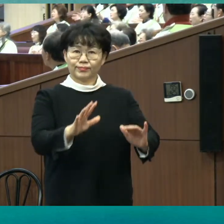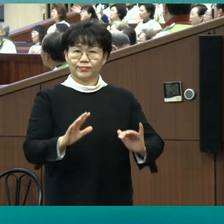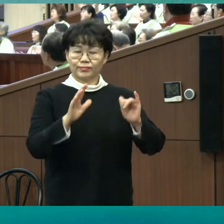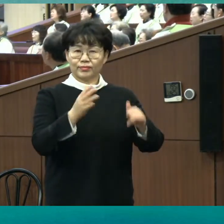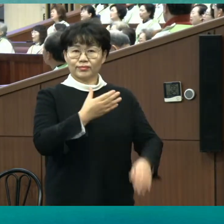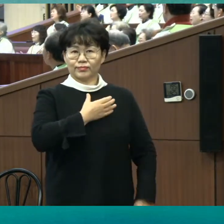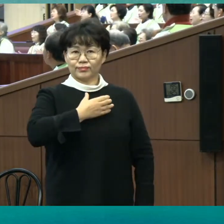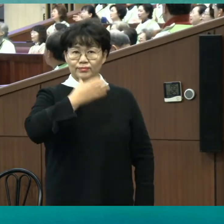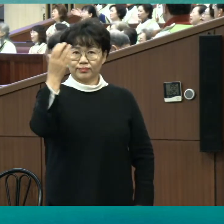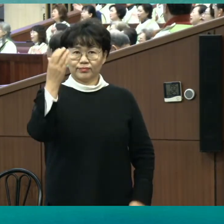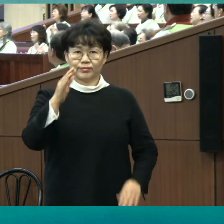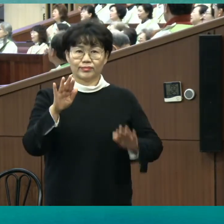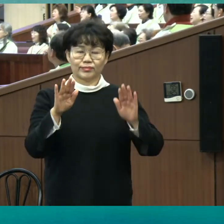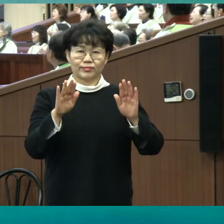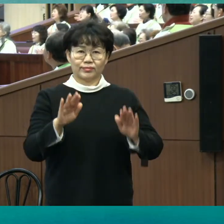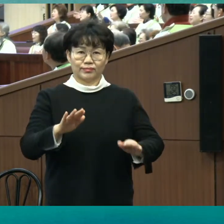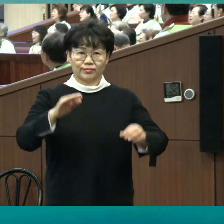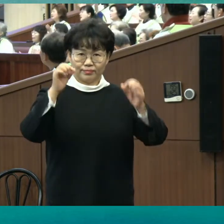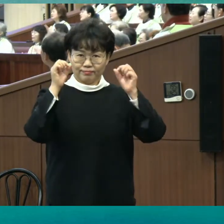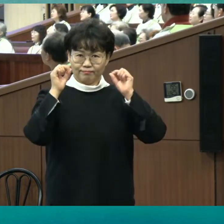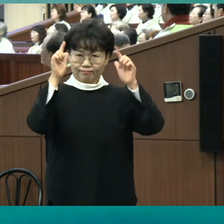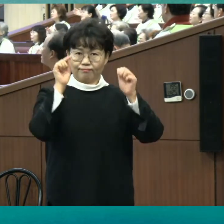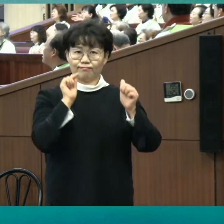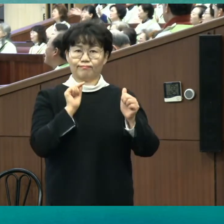어서 깨라 친구여.